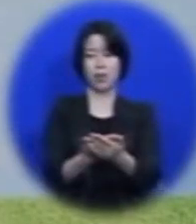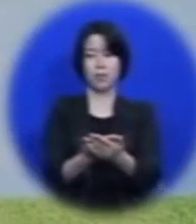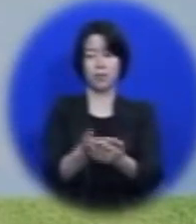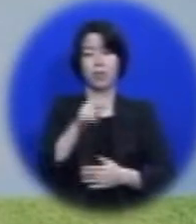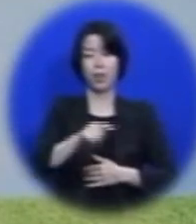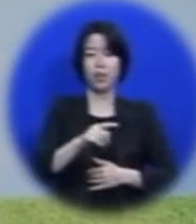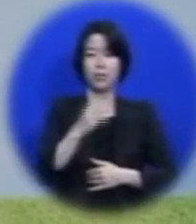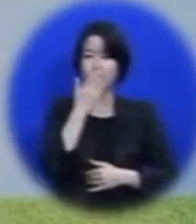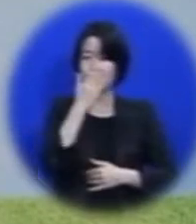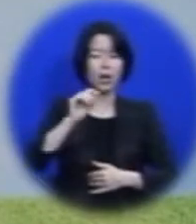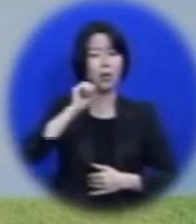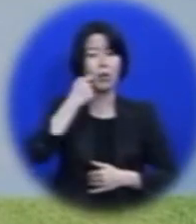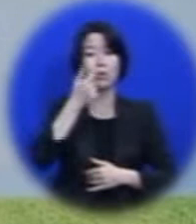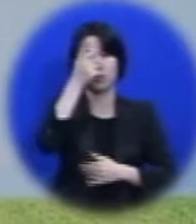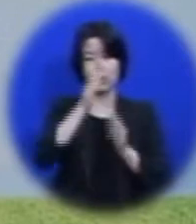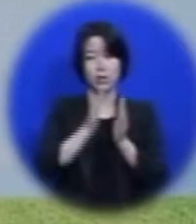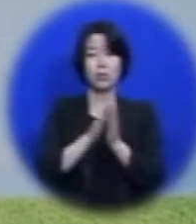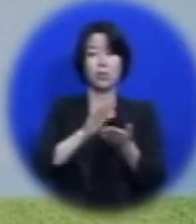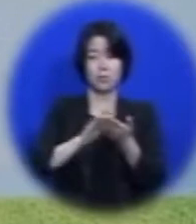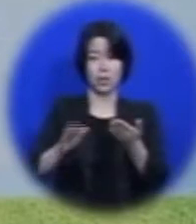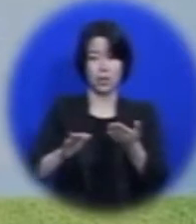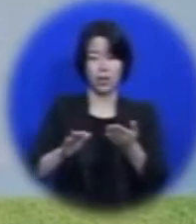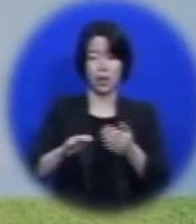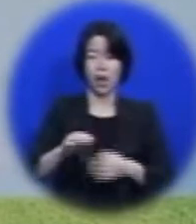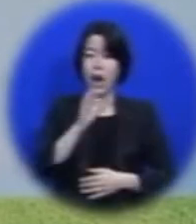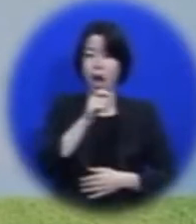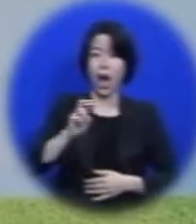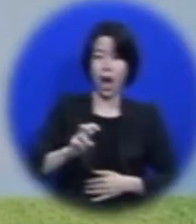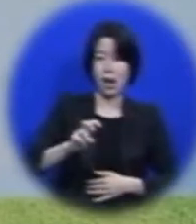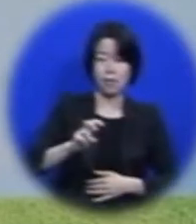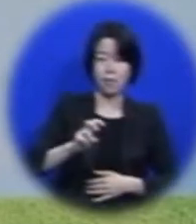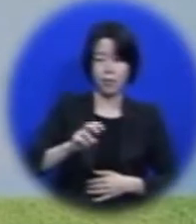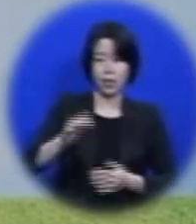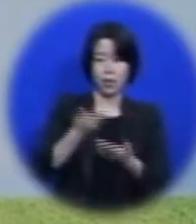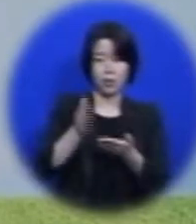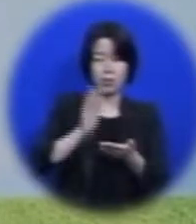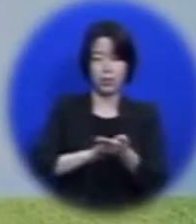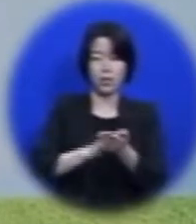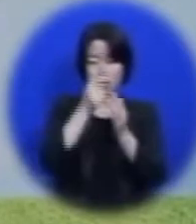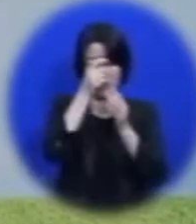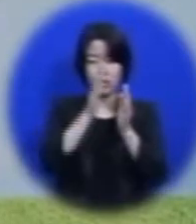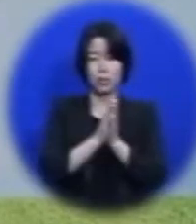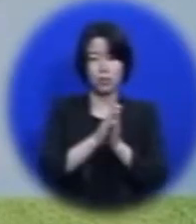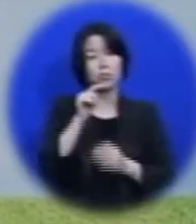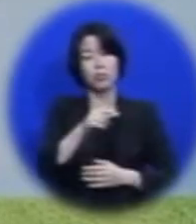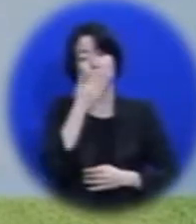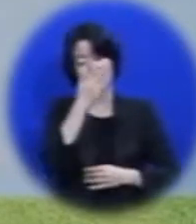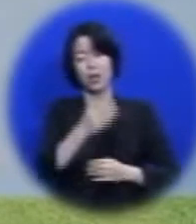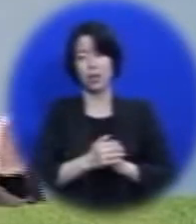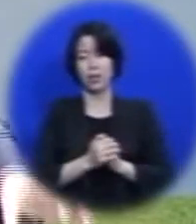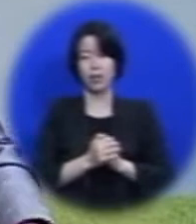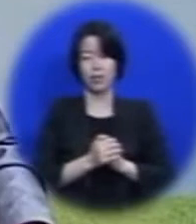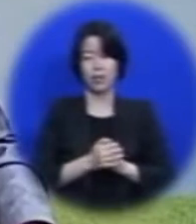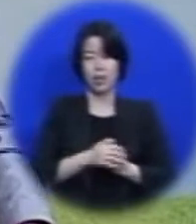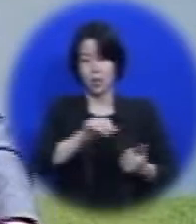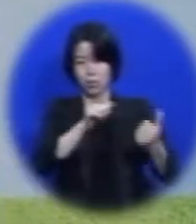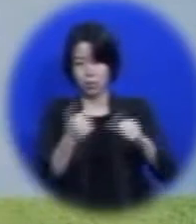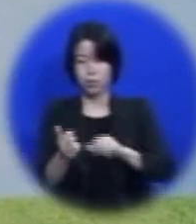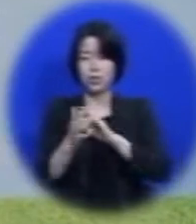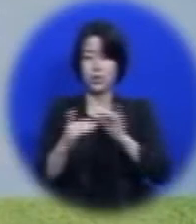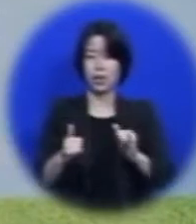이건 불가능한 기도잖아요. 암을 고쳐달라는 기도, 그건 가능성이 있습니다. 죽은